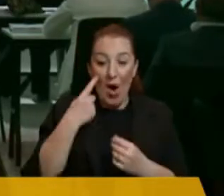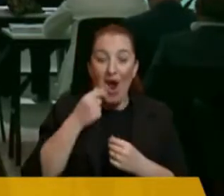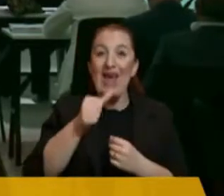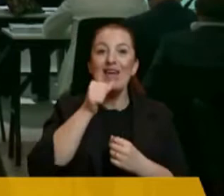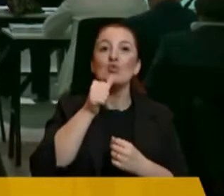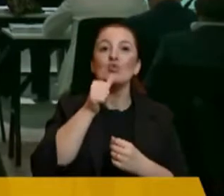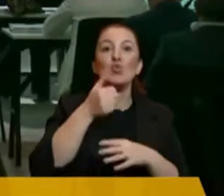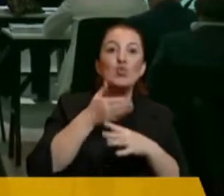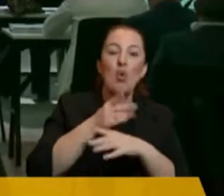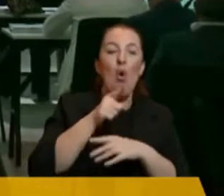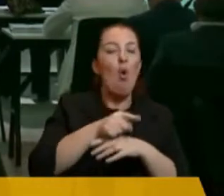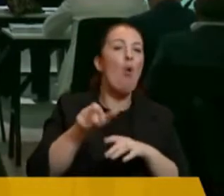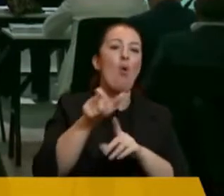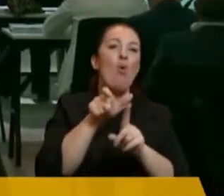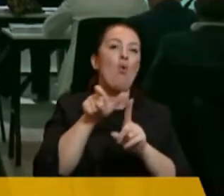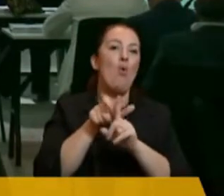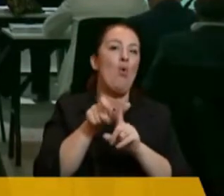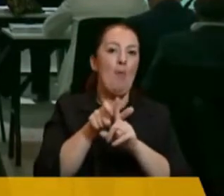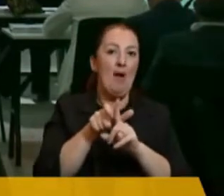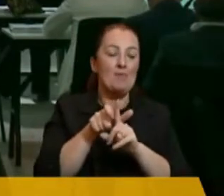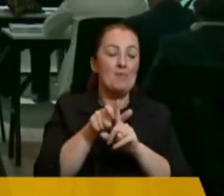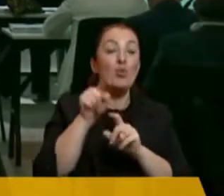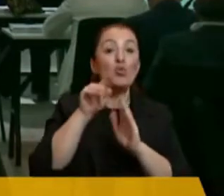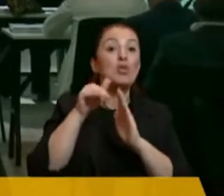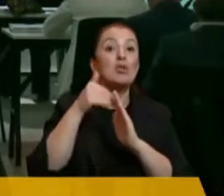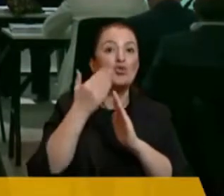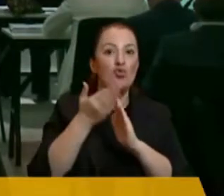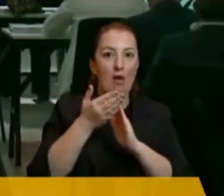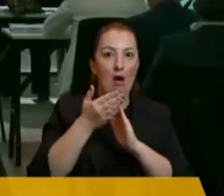korumak Bunun dışında